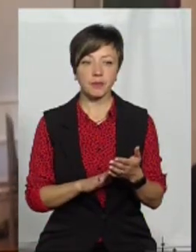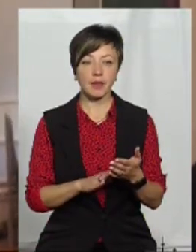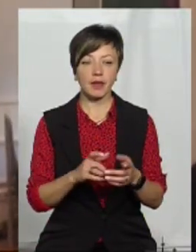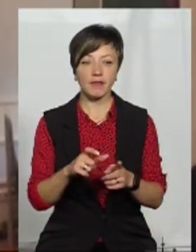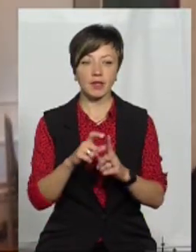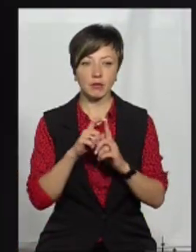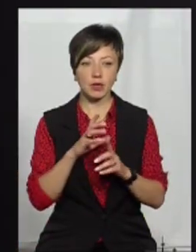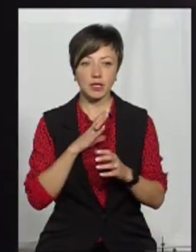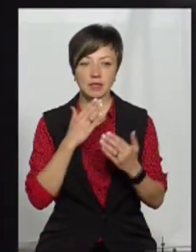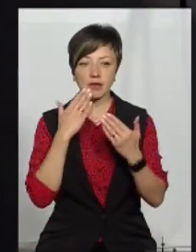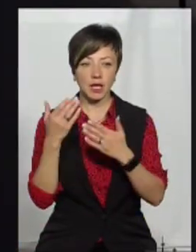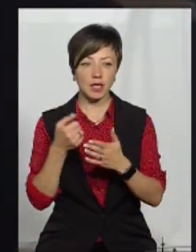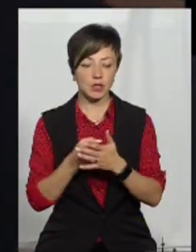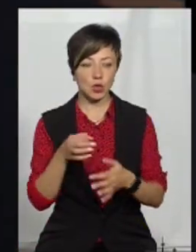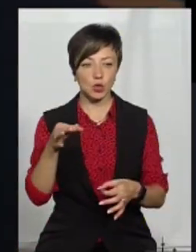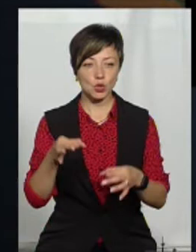його була: звертайтесь до суду.